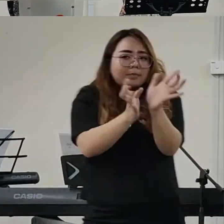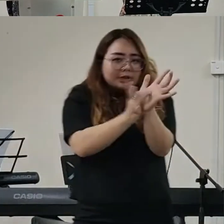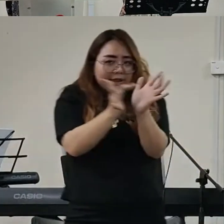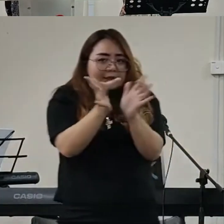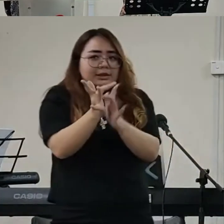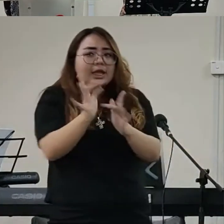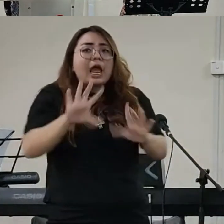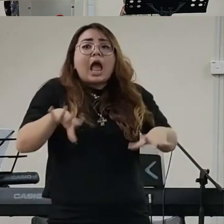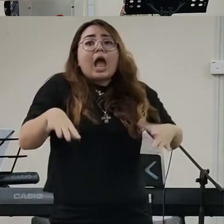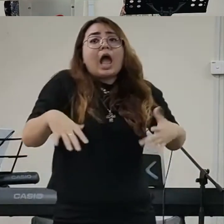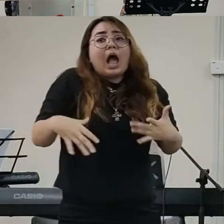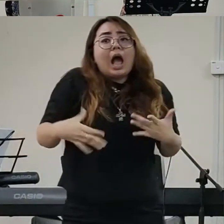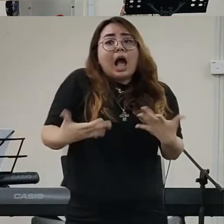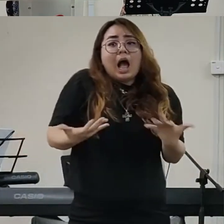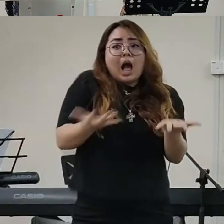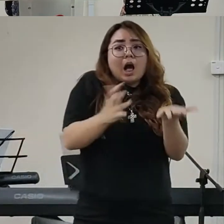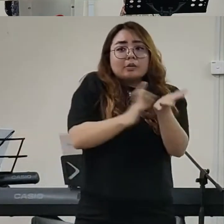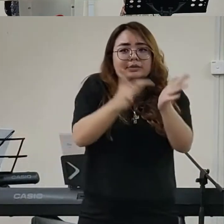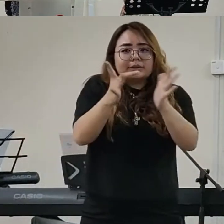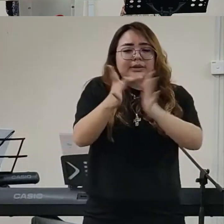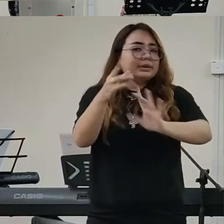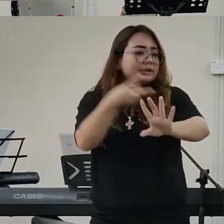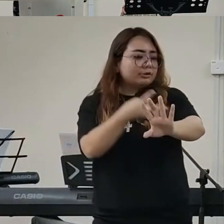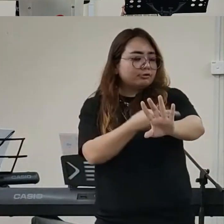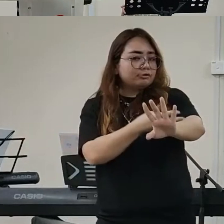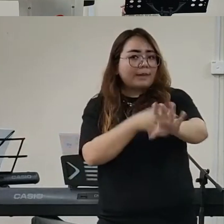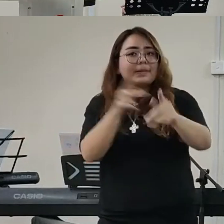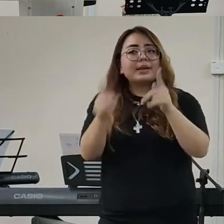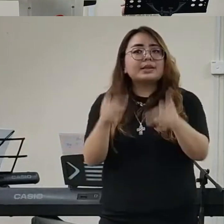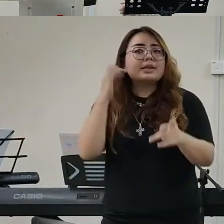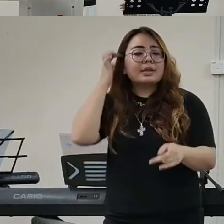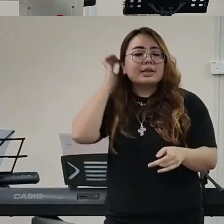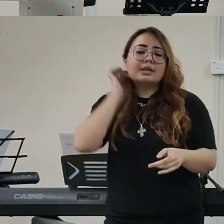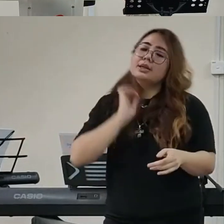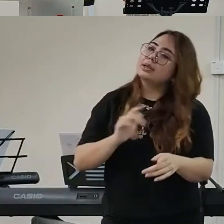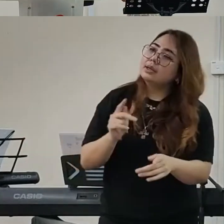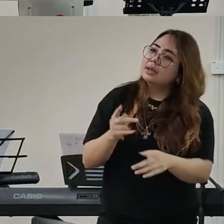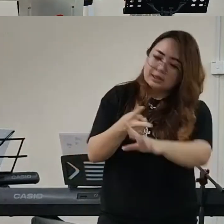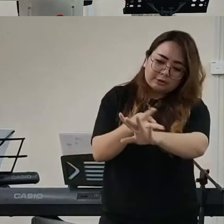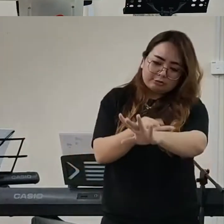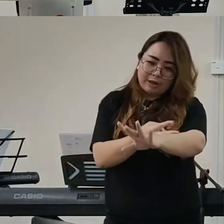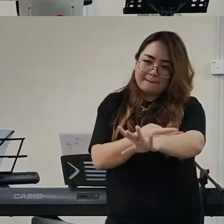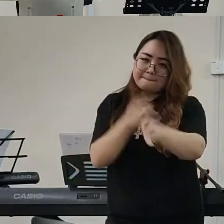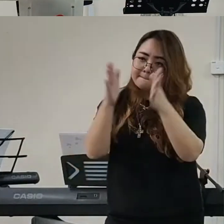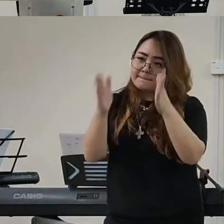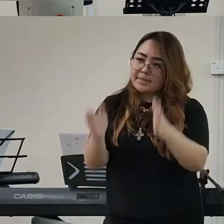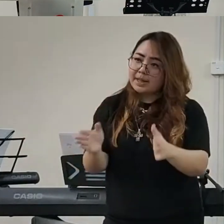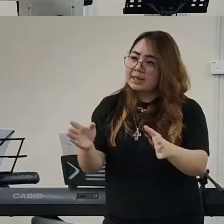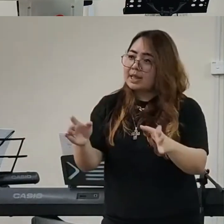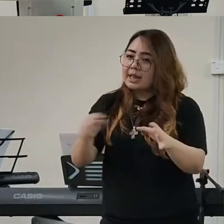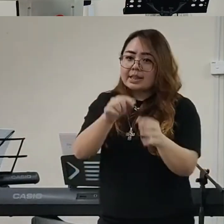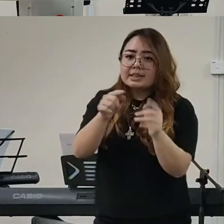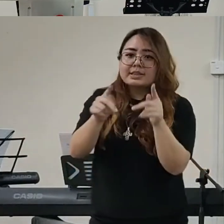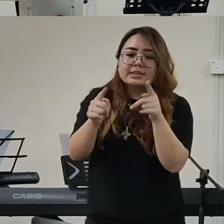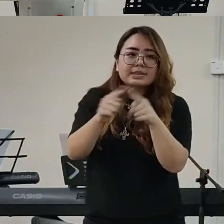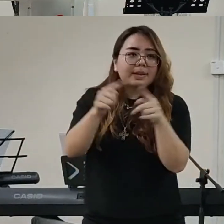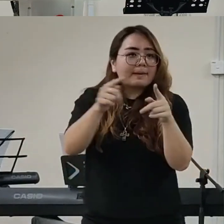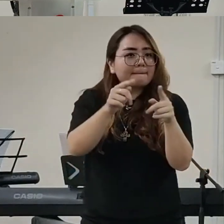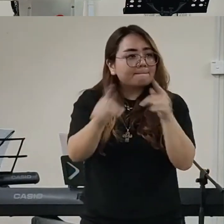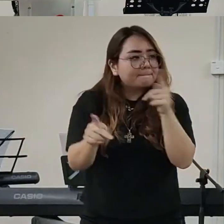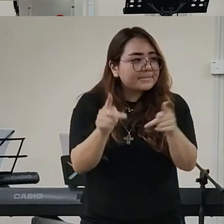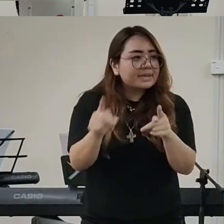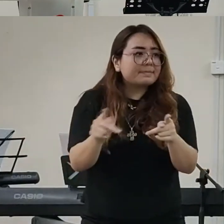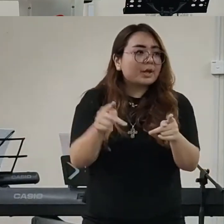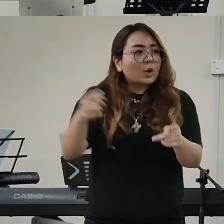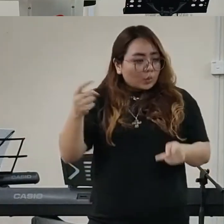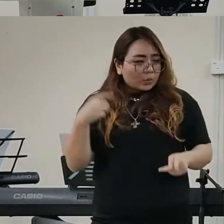we are to be. Can somebody say amen? 那以西结书三十四章的最后呢，在最后下部分呢，就是其实它的总